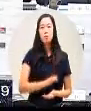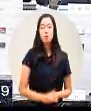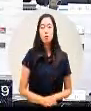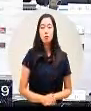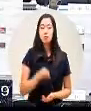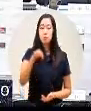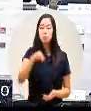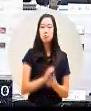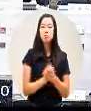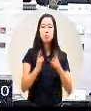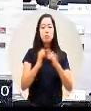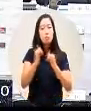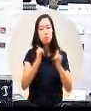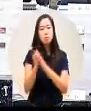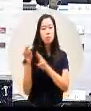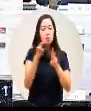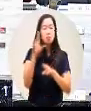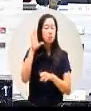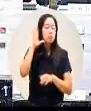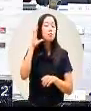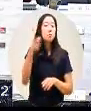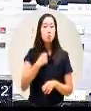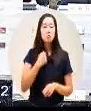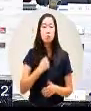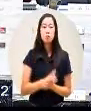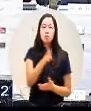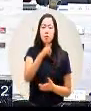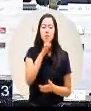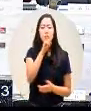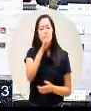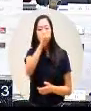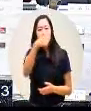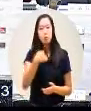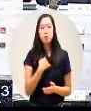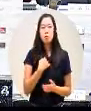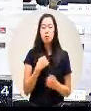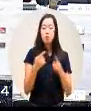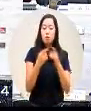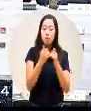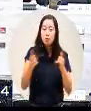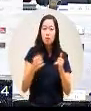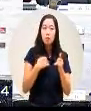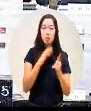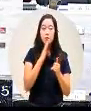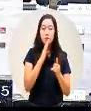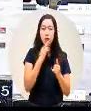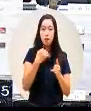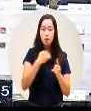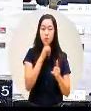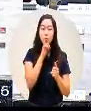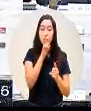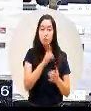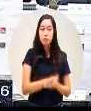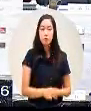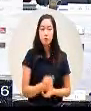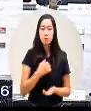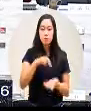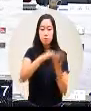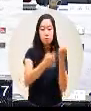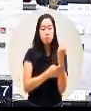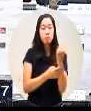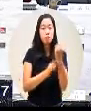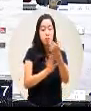民百姓拢看啦，吼，拢听啦。你声声句句讲你人民啦，啊，讲吼，那立法委